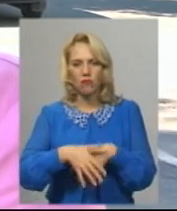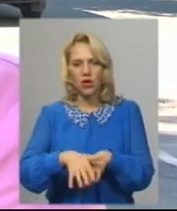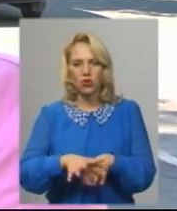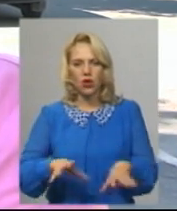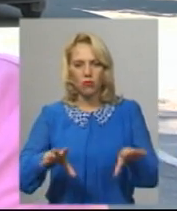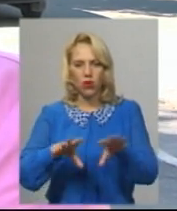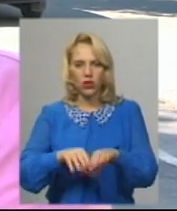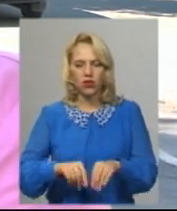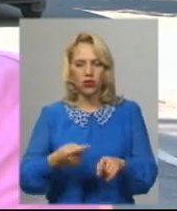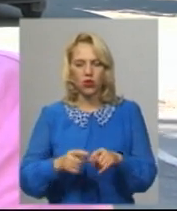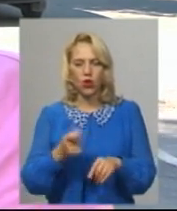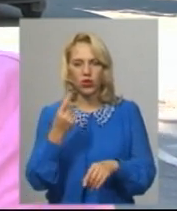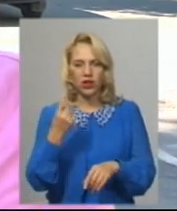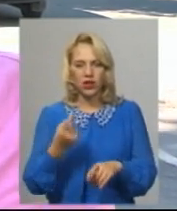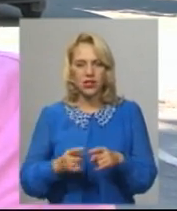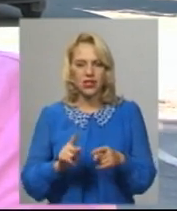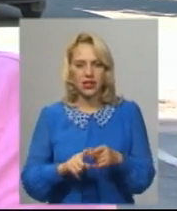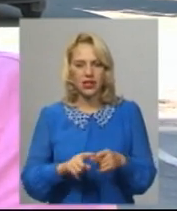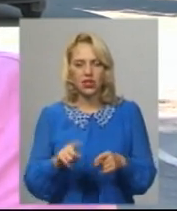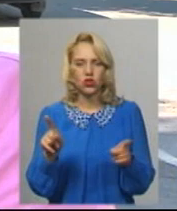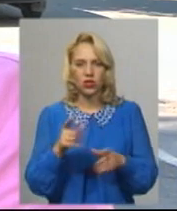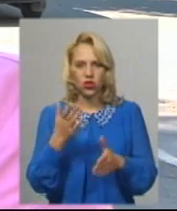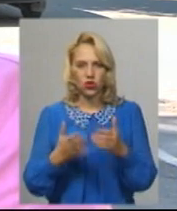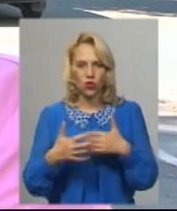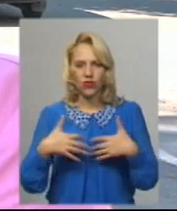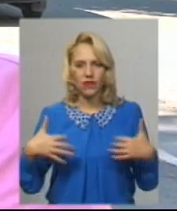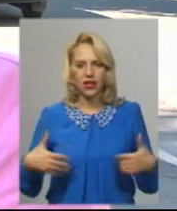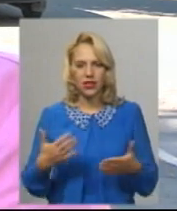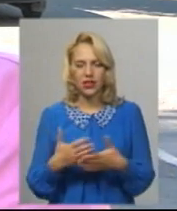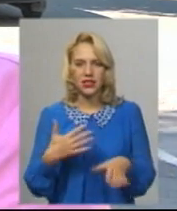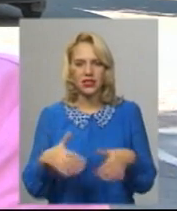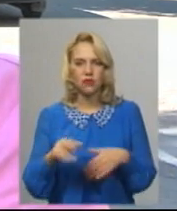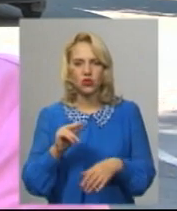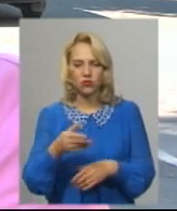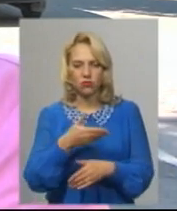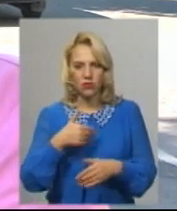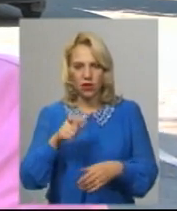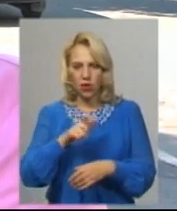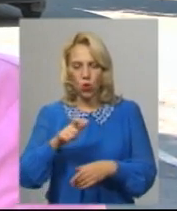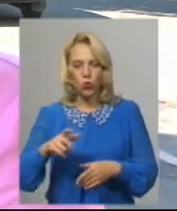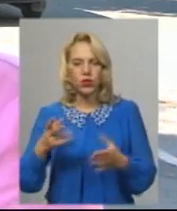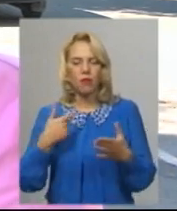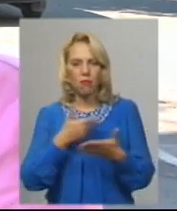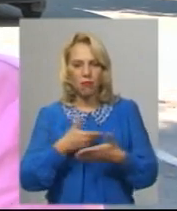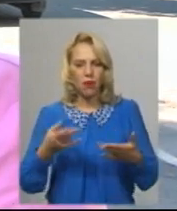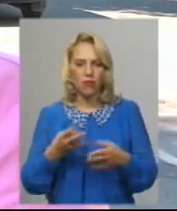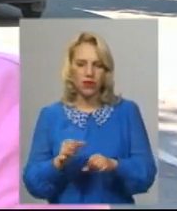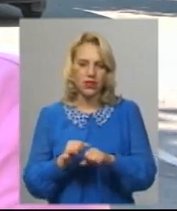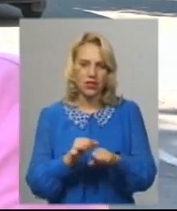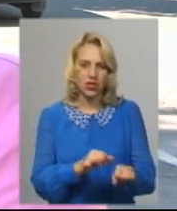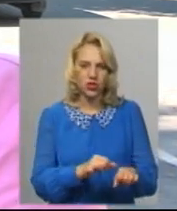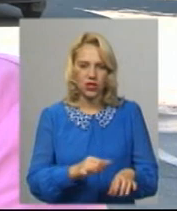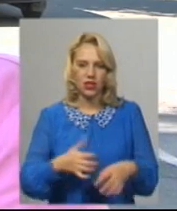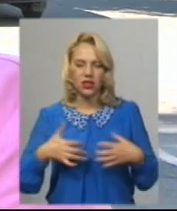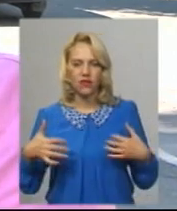його 11 принципів. Зокрема, це те, що якщо тварини є слабші за нас, то ми, як люди, типу, сильніші, маємо їх захищати. І